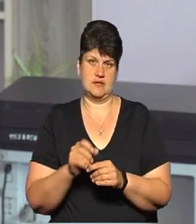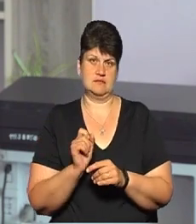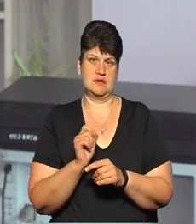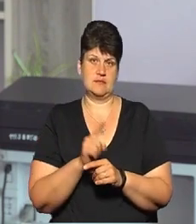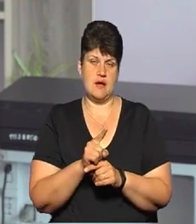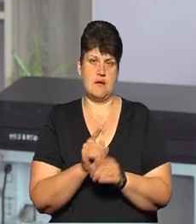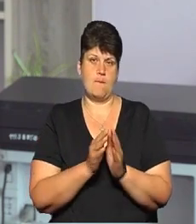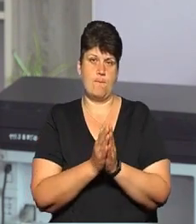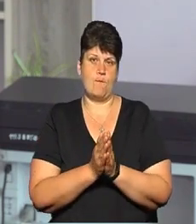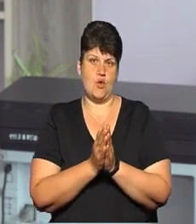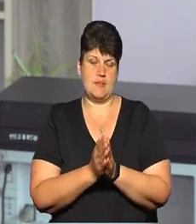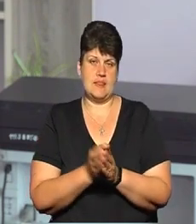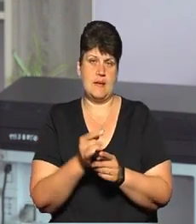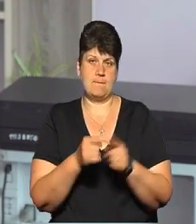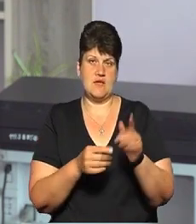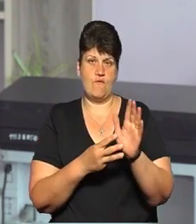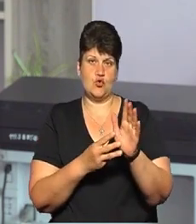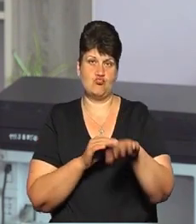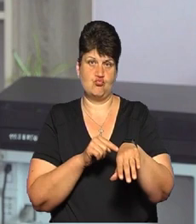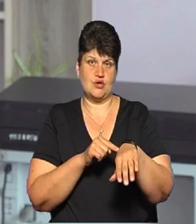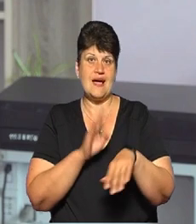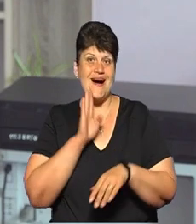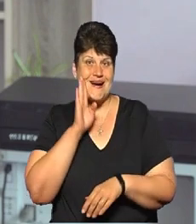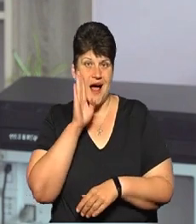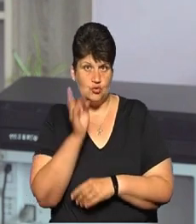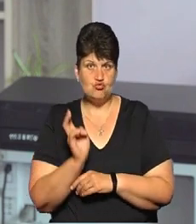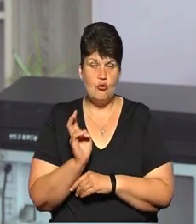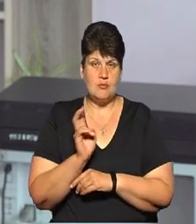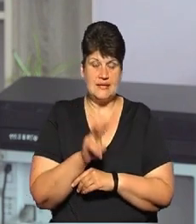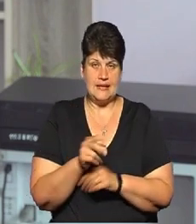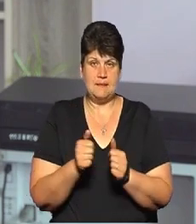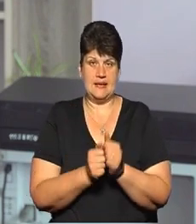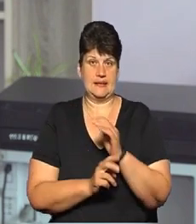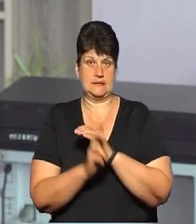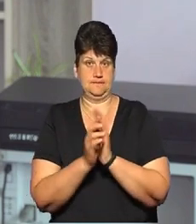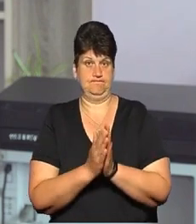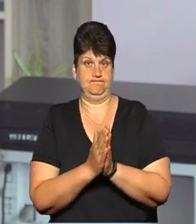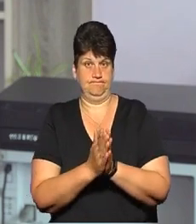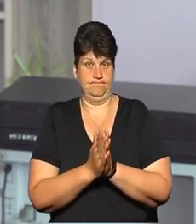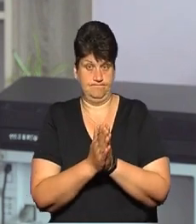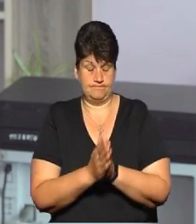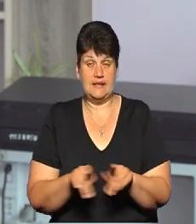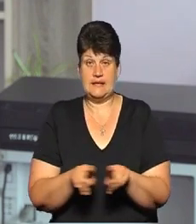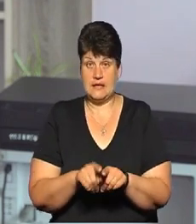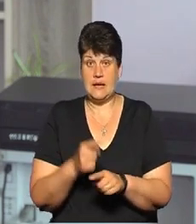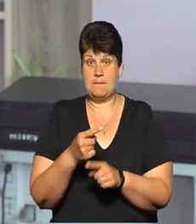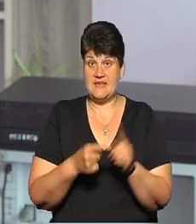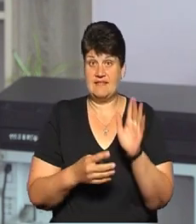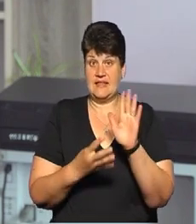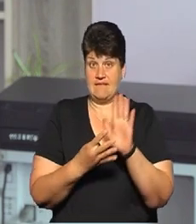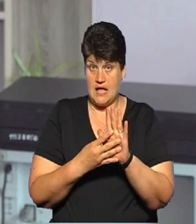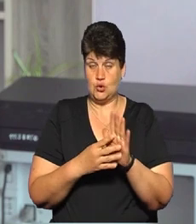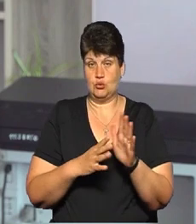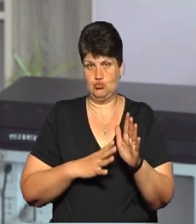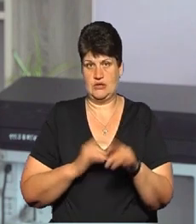на 7:30 ранку, щоб прийти і біля храму помолитися. Так як на 8:30 була замовлена вже